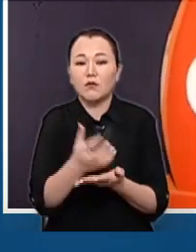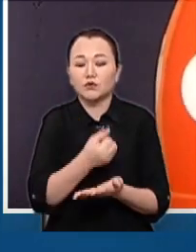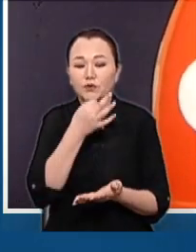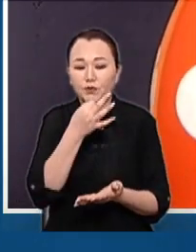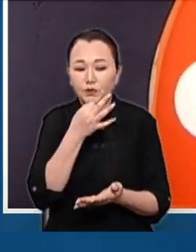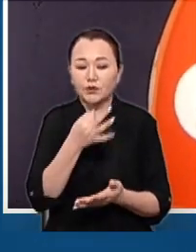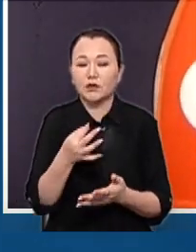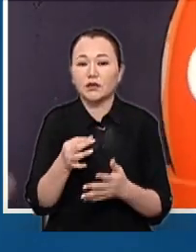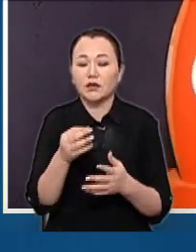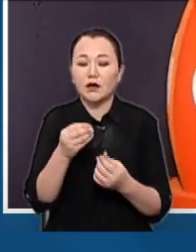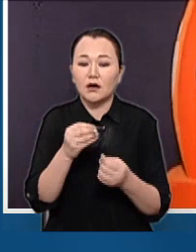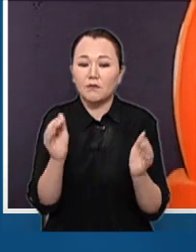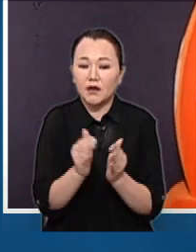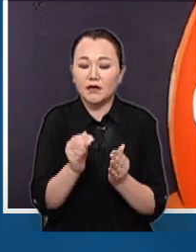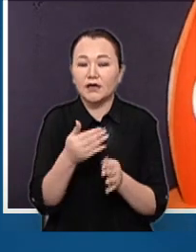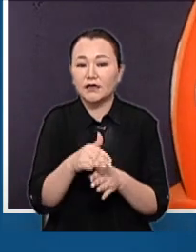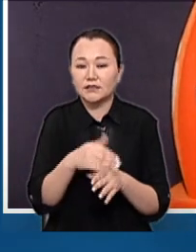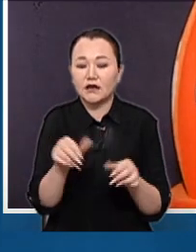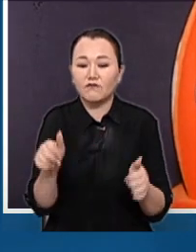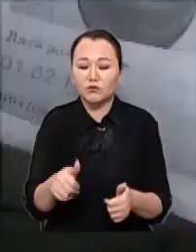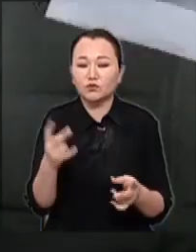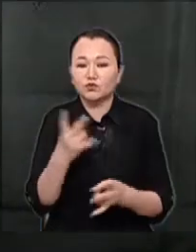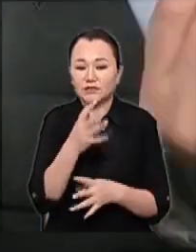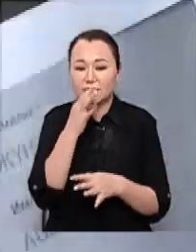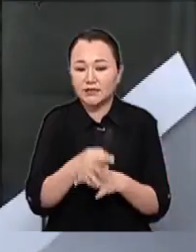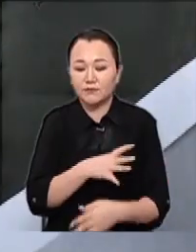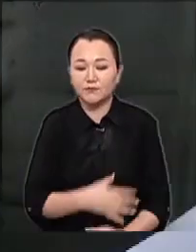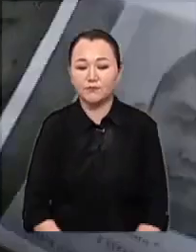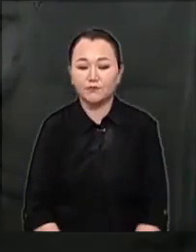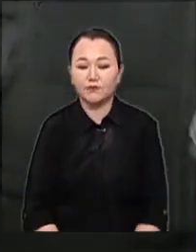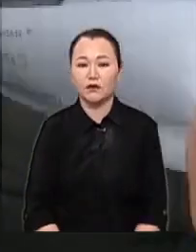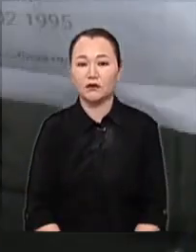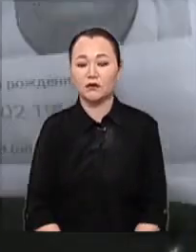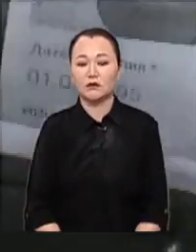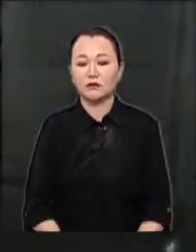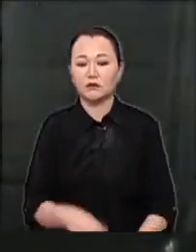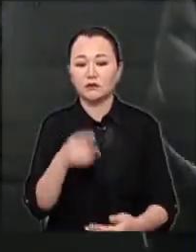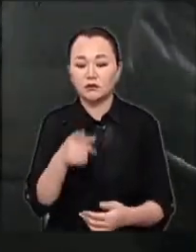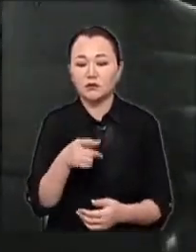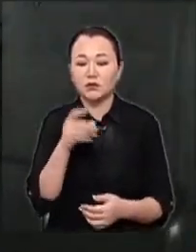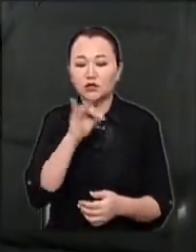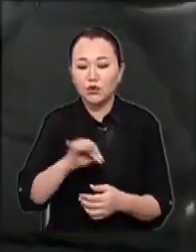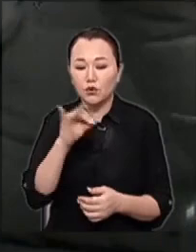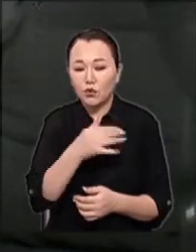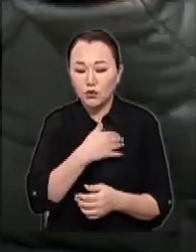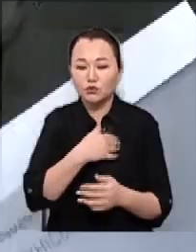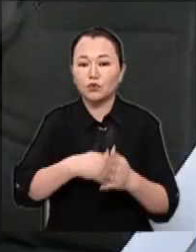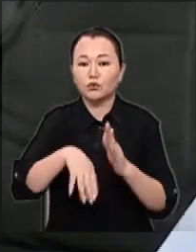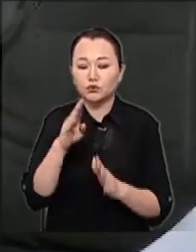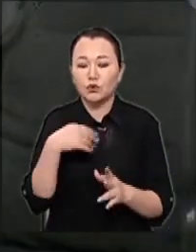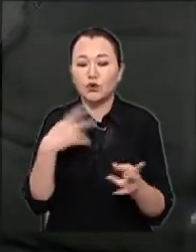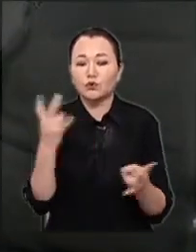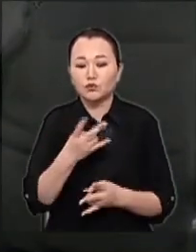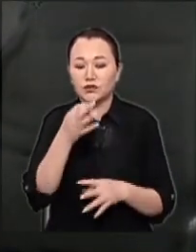алдымен шағын несие рәсімдеу қажеттігін айтқан. 2 milyon çıkı ışın senin istiranını jaksartıp köterimiz kerek